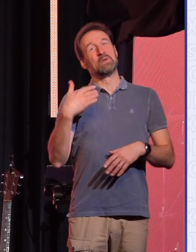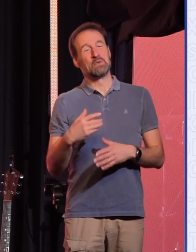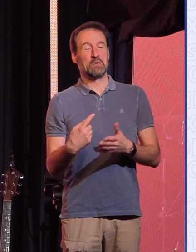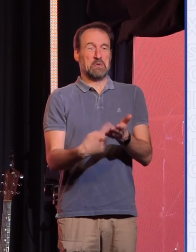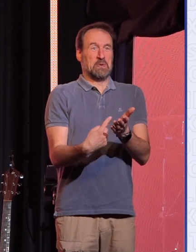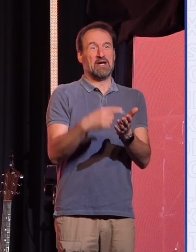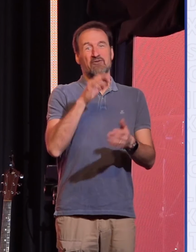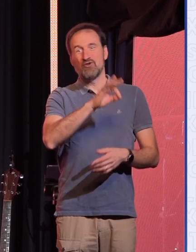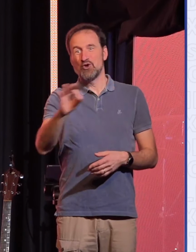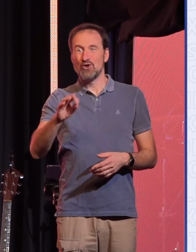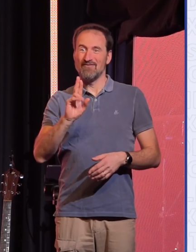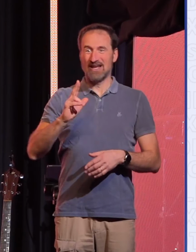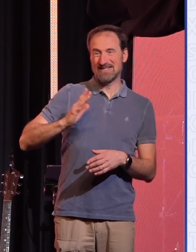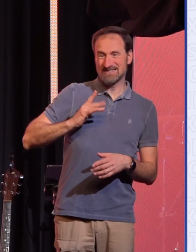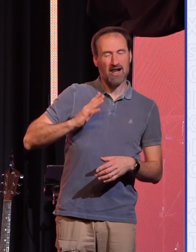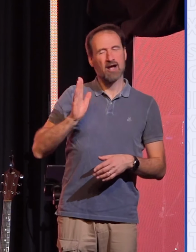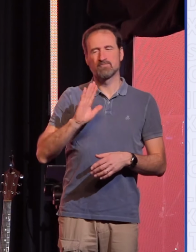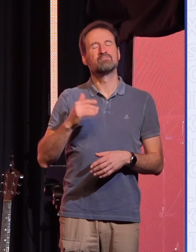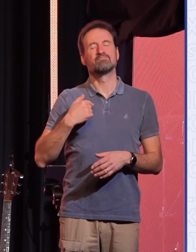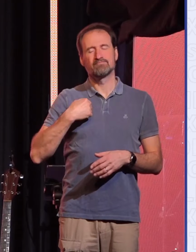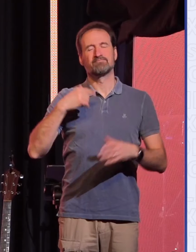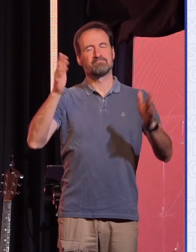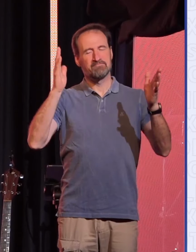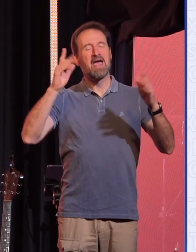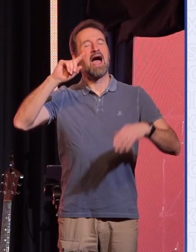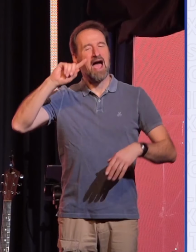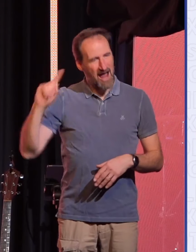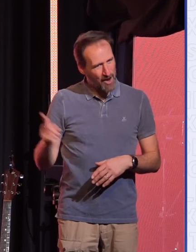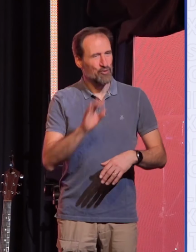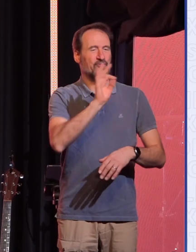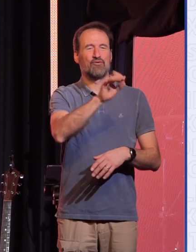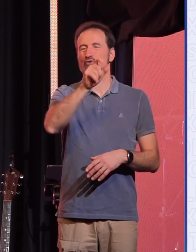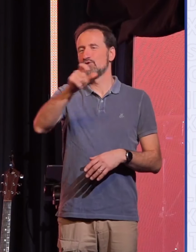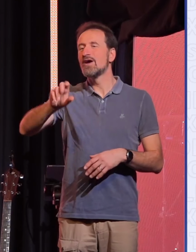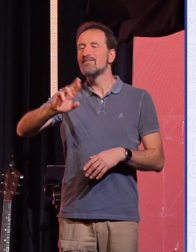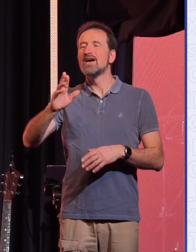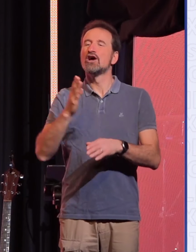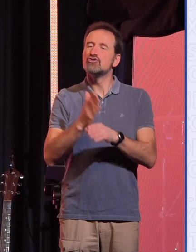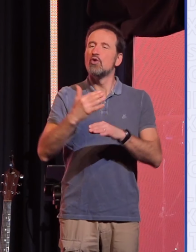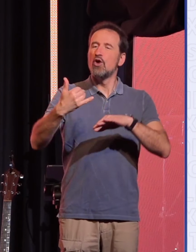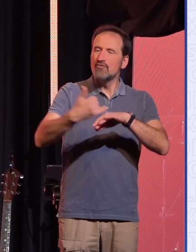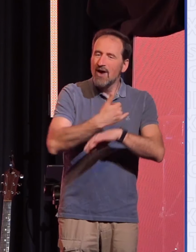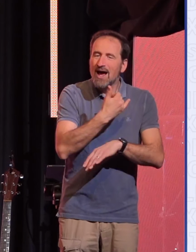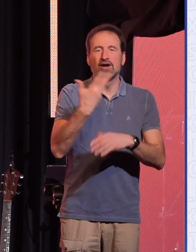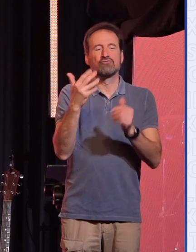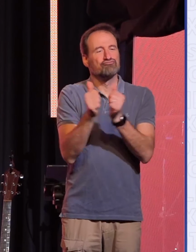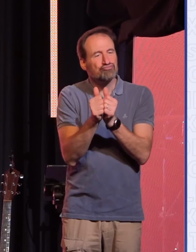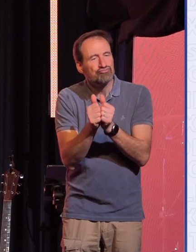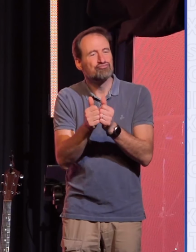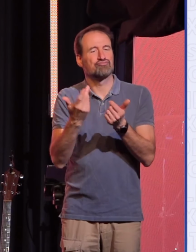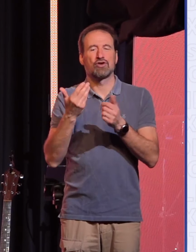auch für Menschen oder Paare, die in der Ehe leben und schon länger da wirklich auch gemeinsam unterwegs sind.